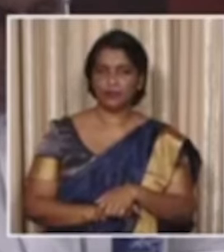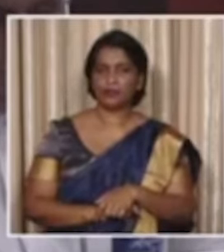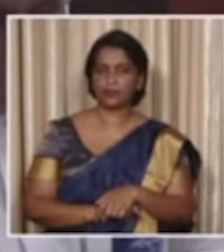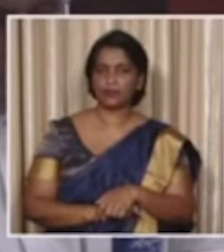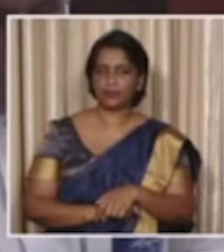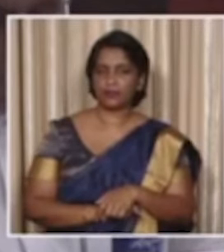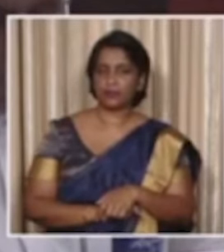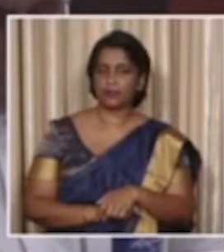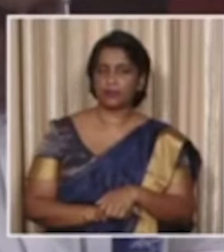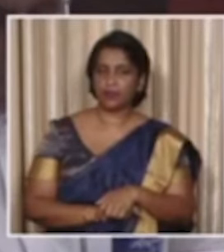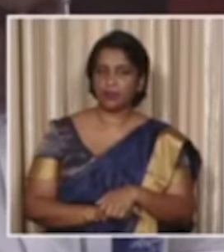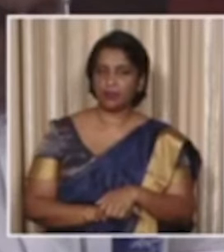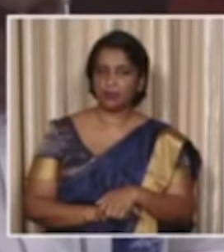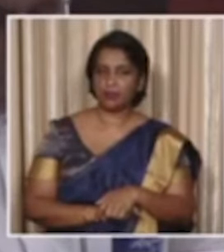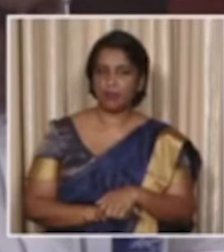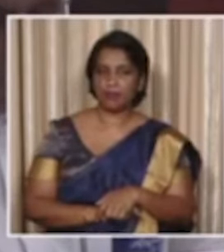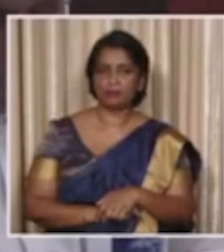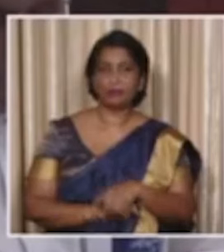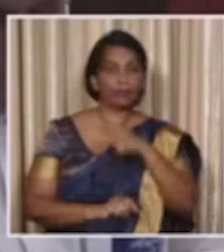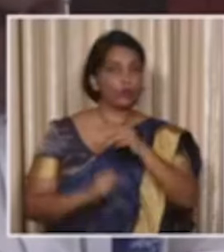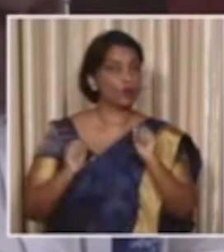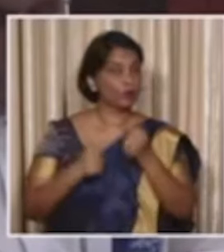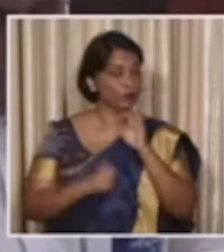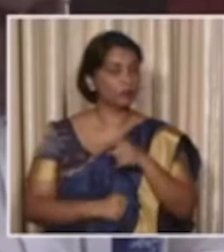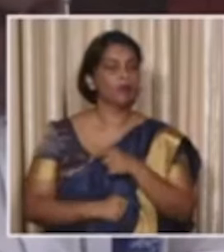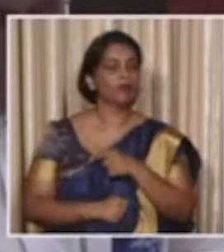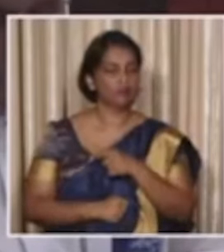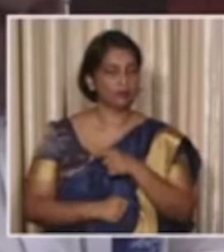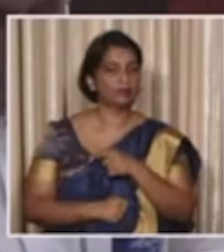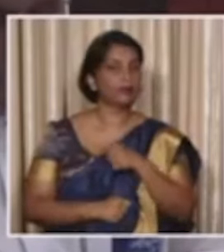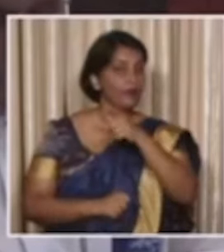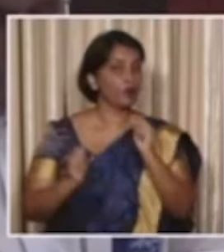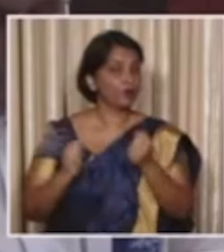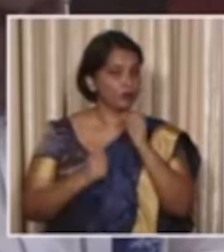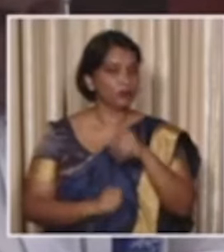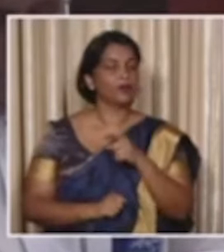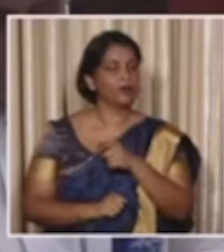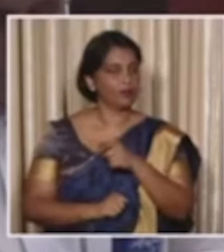you can reply. එතකොට මේගොල්ලෝ උත්සාහ කරන්නේ